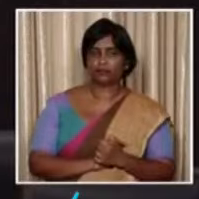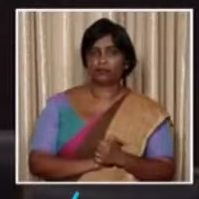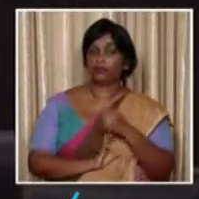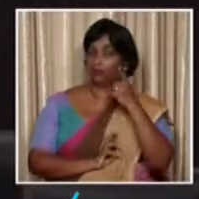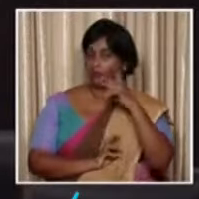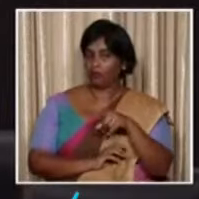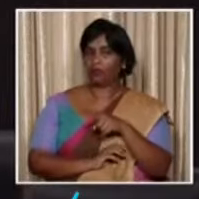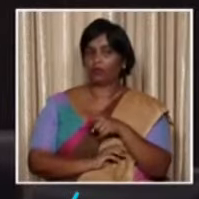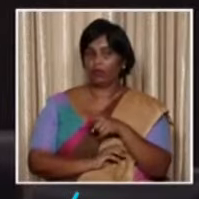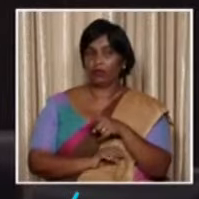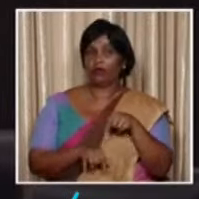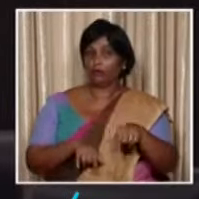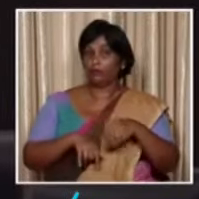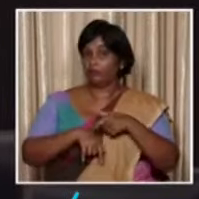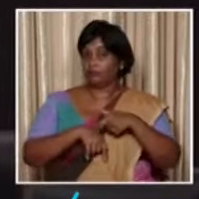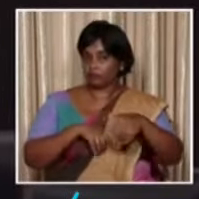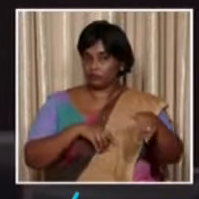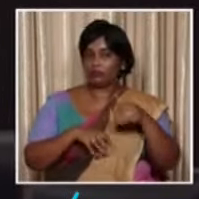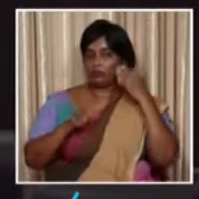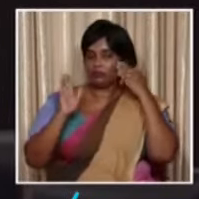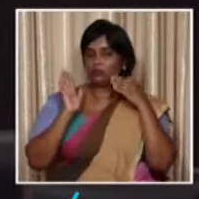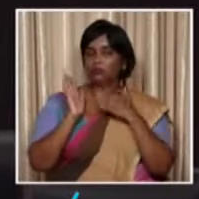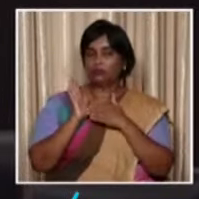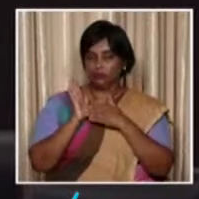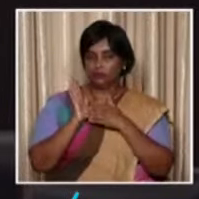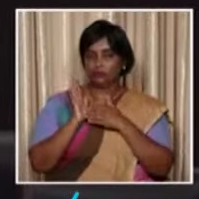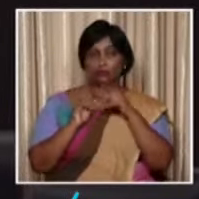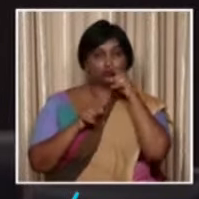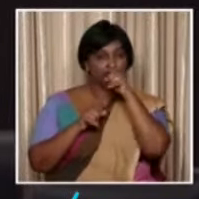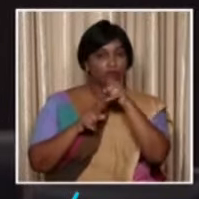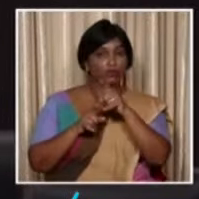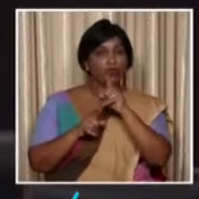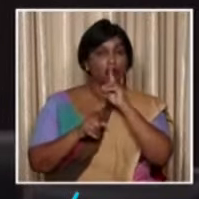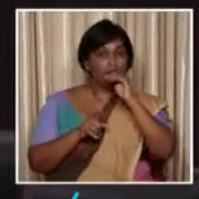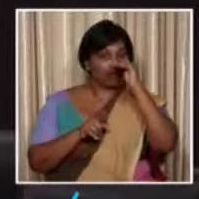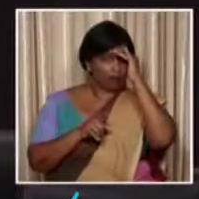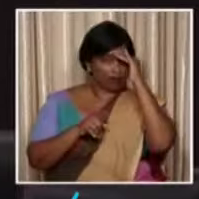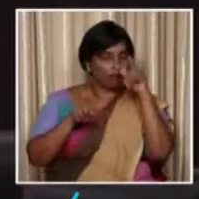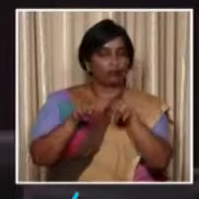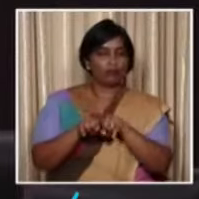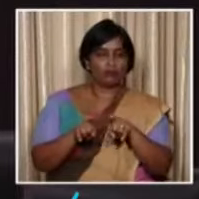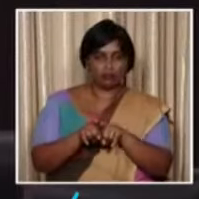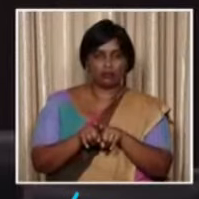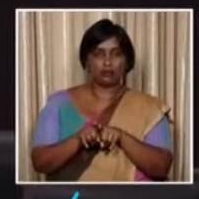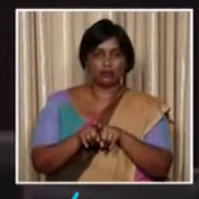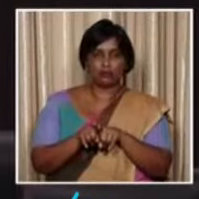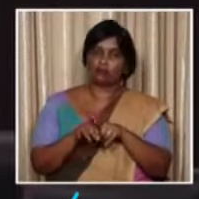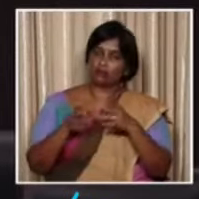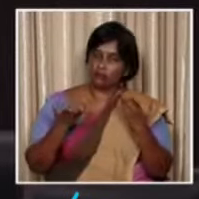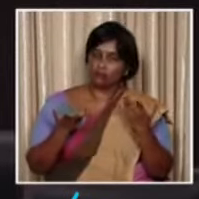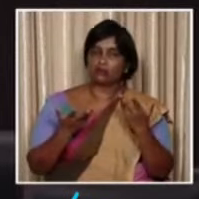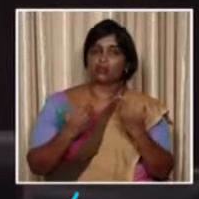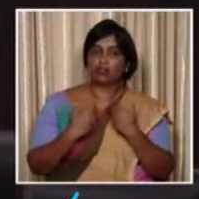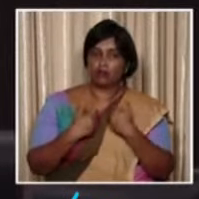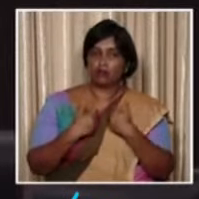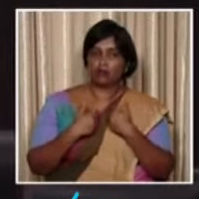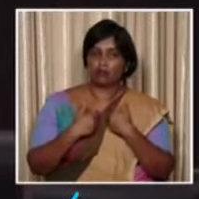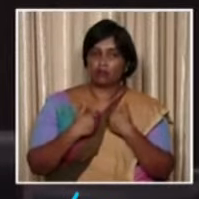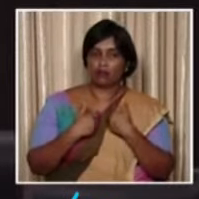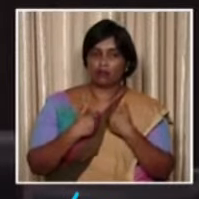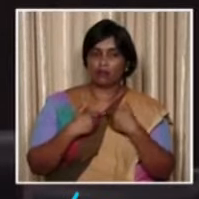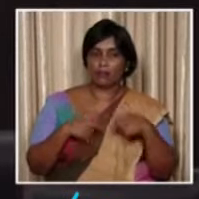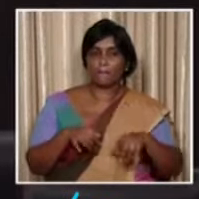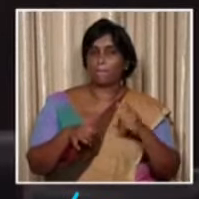ඒකින්ද මේ තත්වය පිළිබඳව ඔබතුමා කතානායකතුමා විදියට හරි අපිට තව